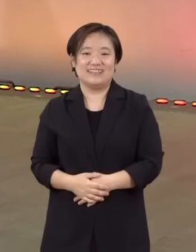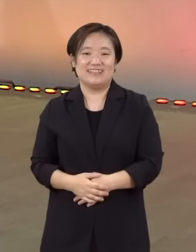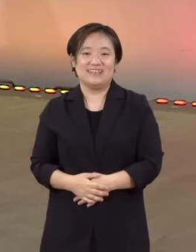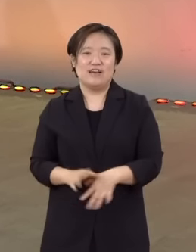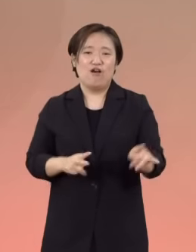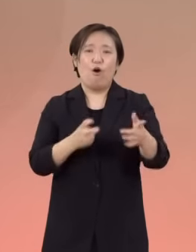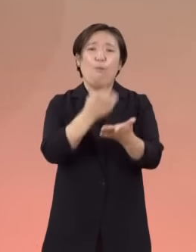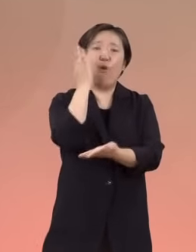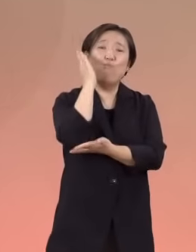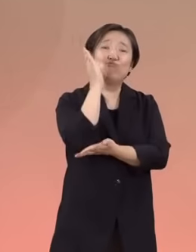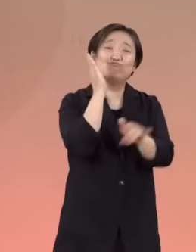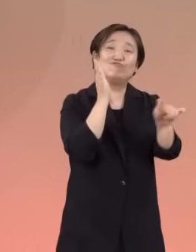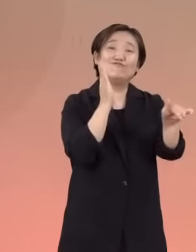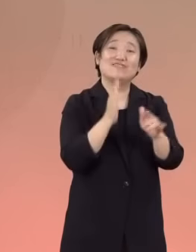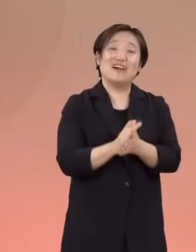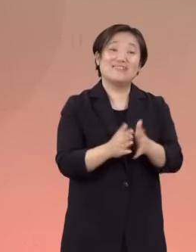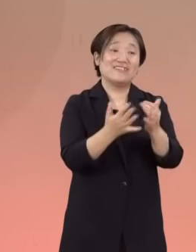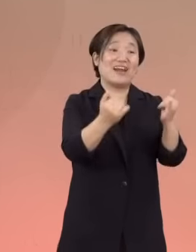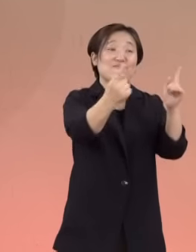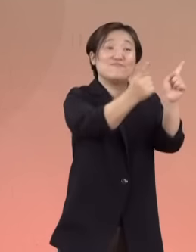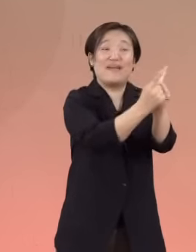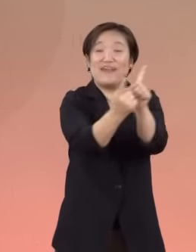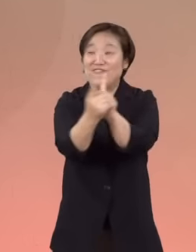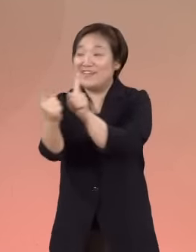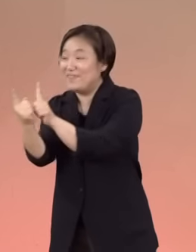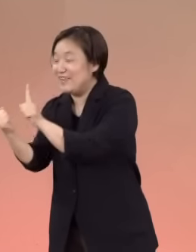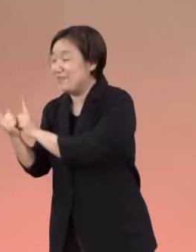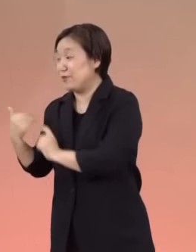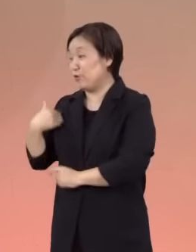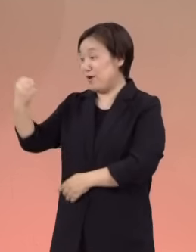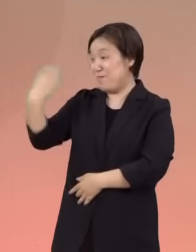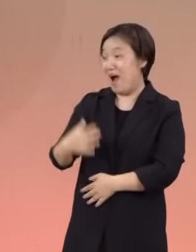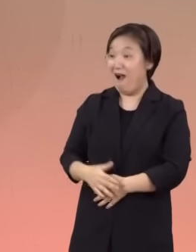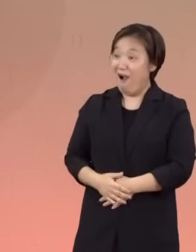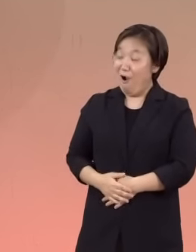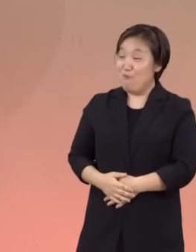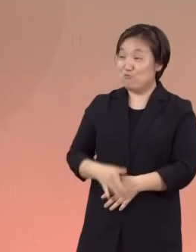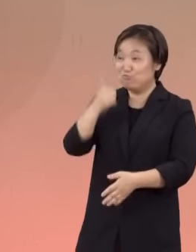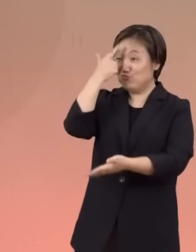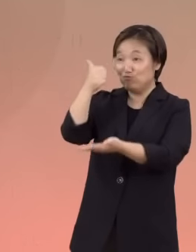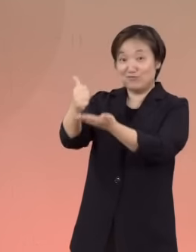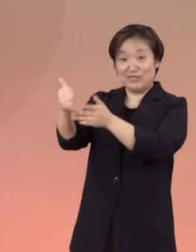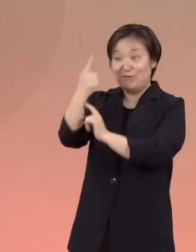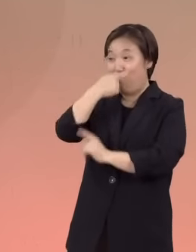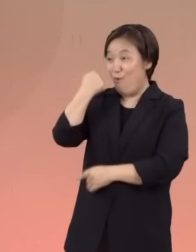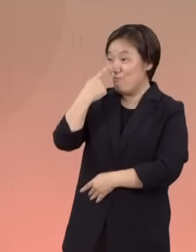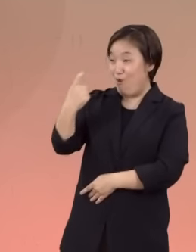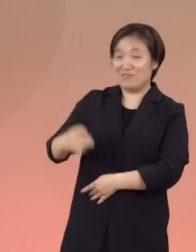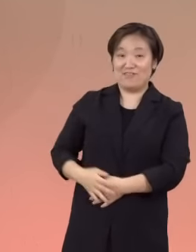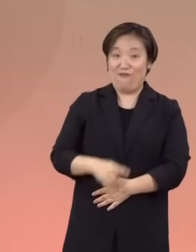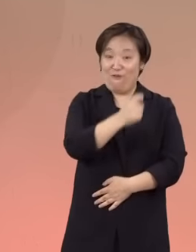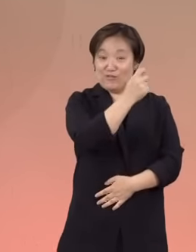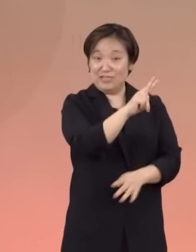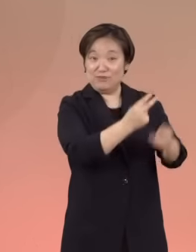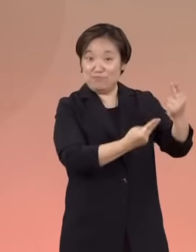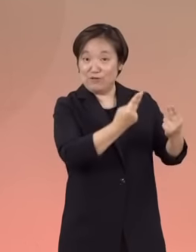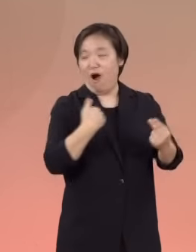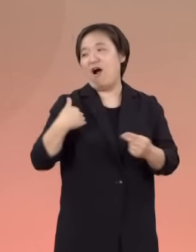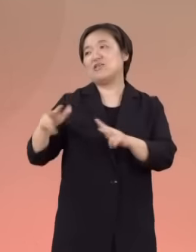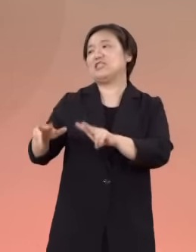가면 우리 신도분들께 어머 실물이 정말 훨씬나요 이러더라고요 예 그래서 뭐